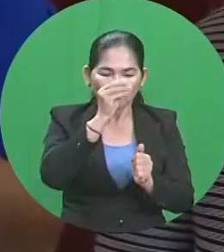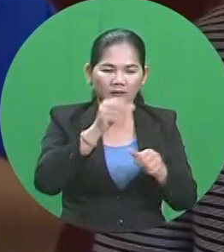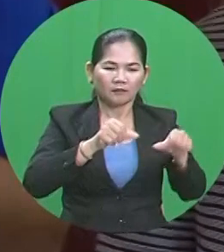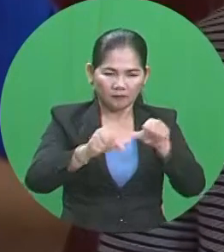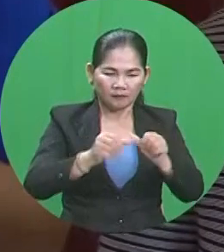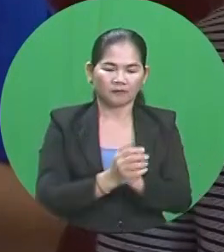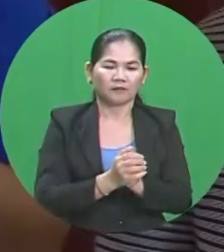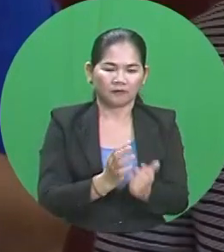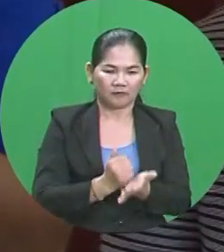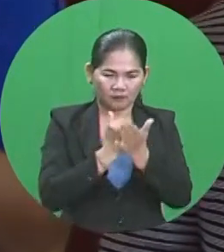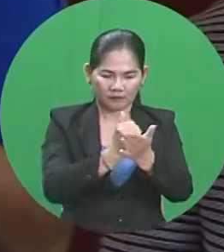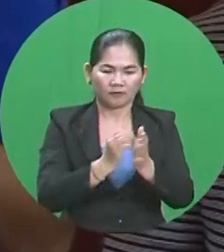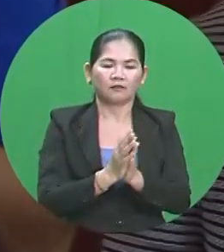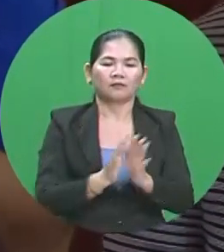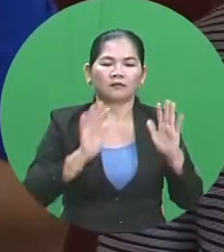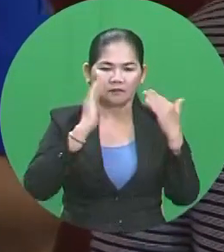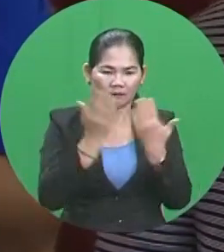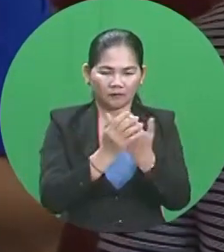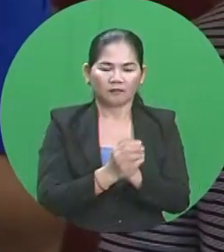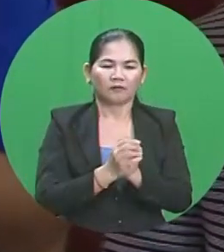ឯកឧត្តមមានប្រសាសន៍បន្តថា ចំនួនឧបត្ថម្ភទាំងអស់នេះ